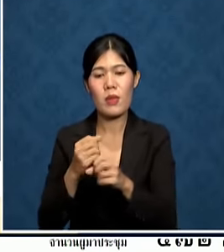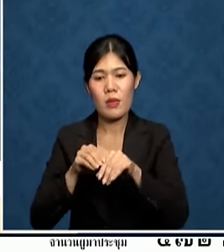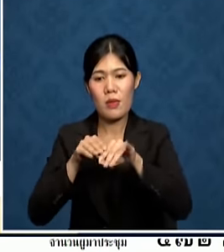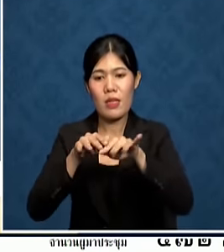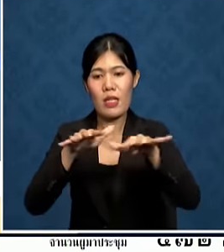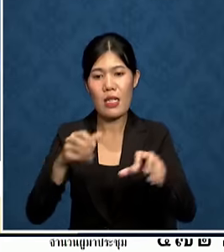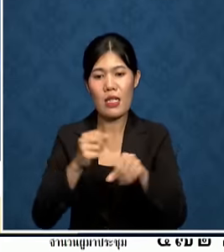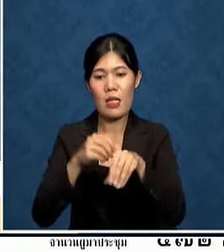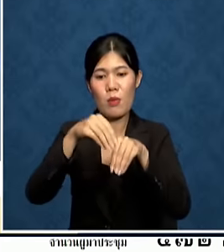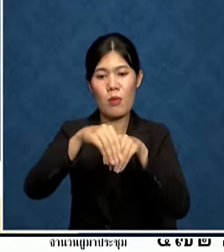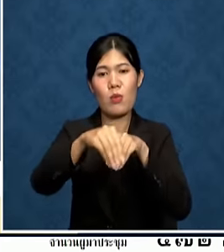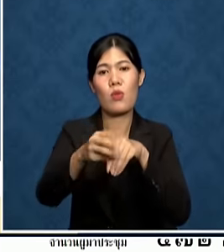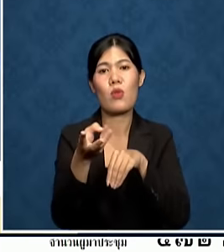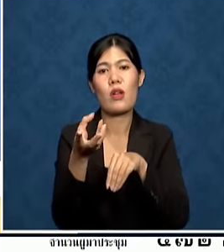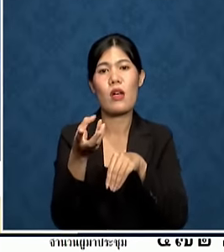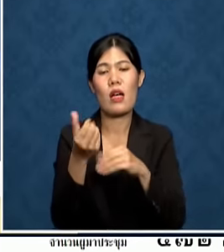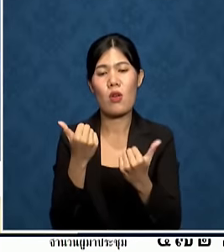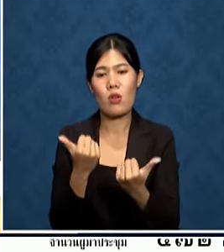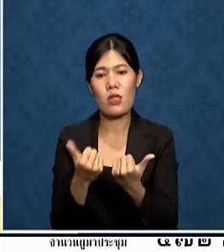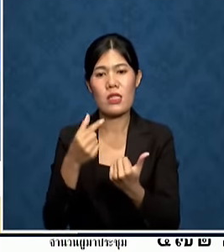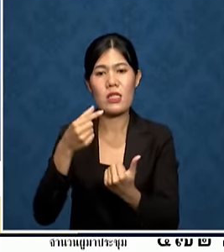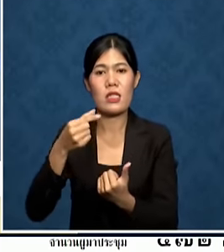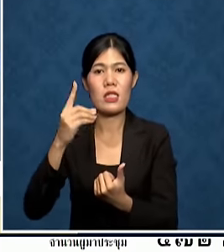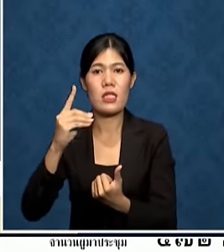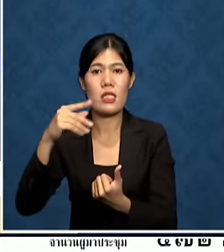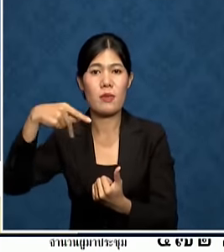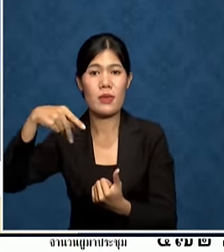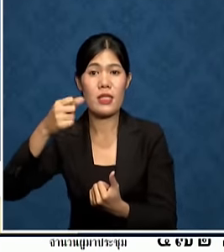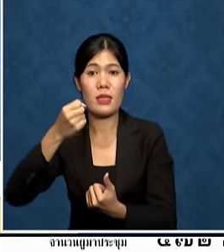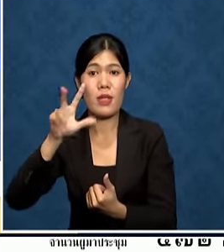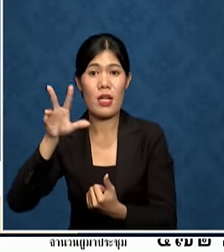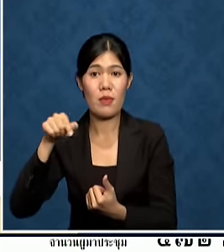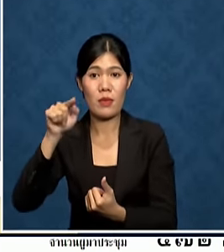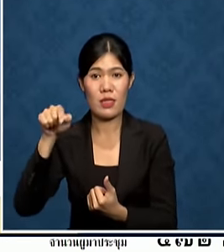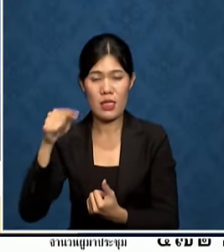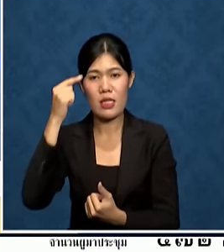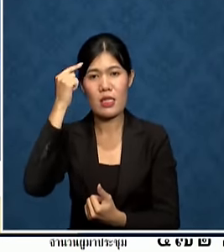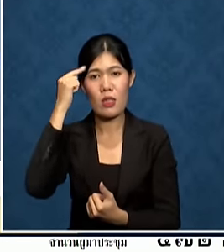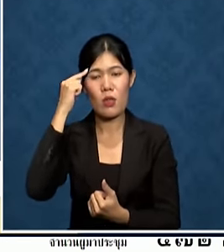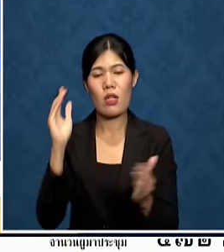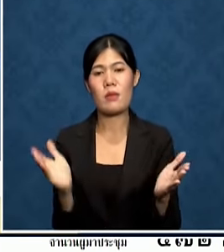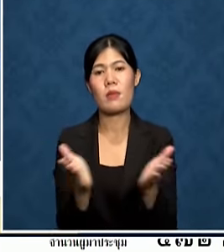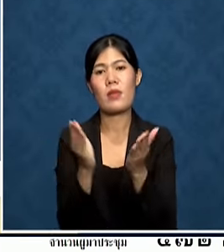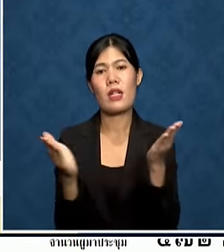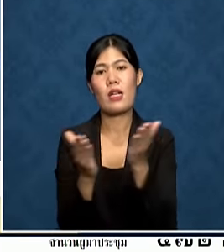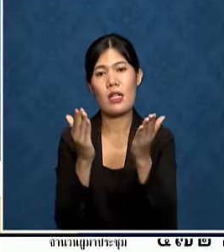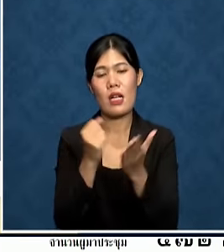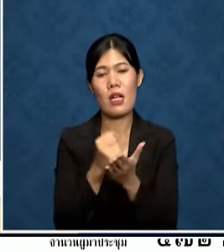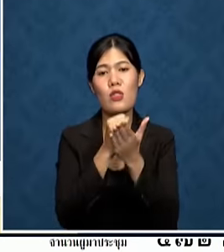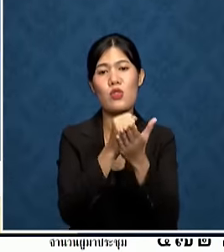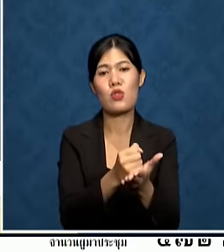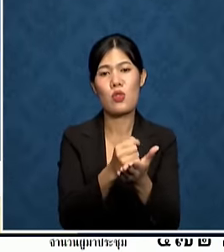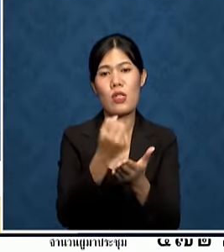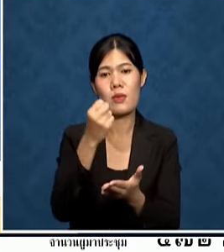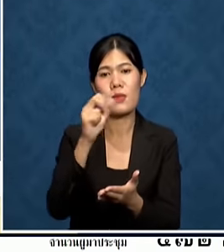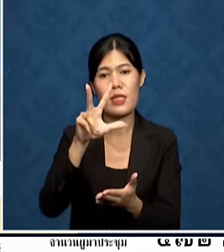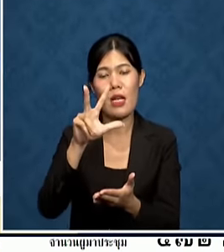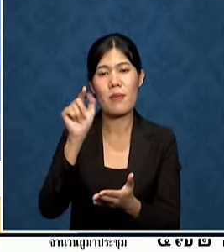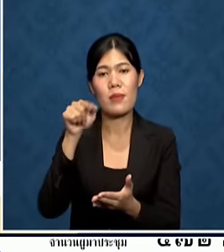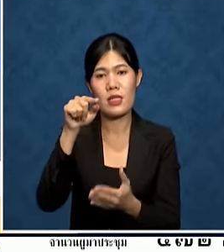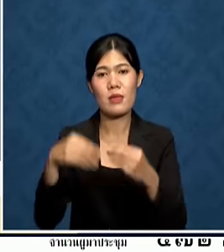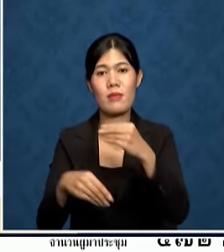15% AIประเมินว่าจะสามารถช่วยทำให้โกดเพิ่มขึ้นจาก AIได้อีก 3%ผมขอเสนอนะครับรัฐบาลไม่ต้องไป